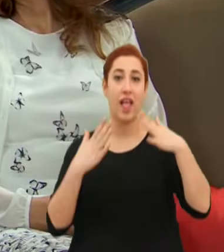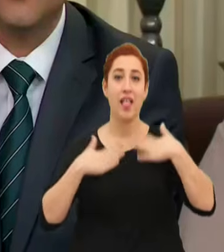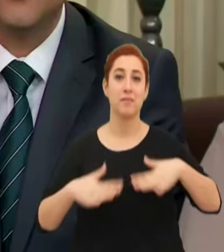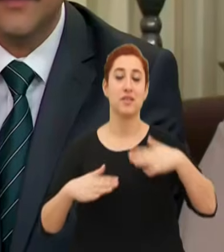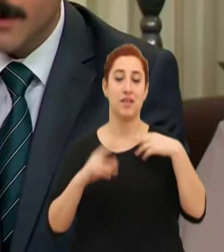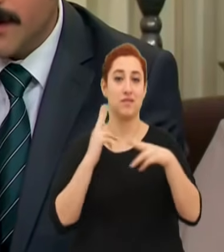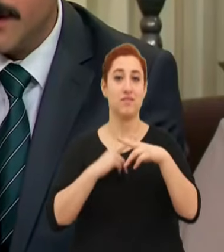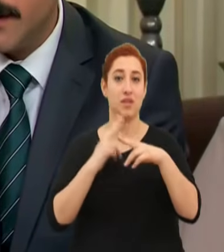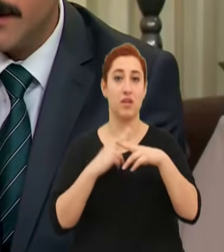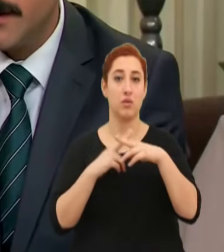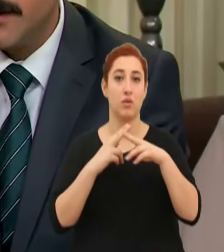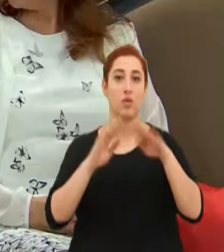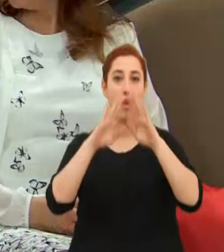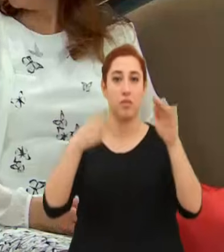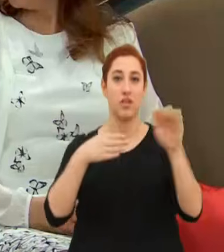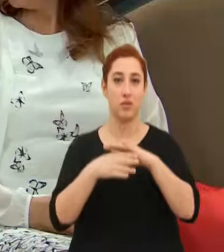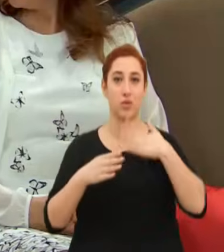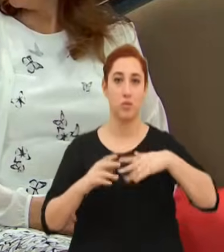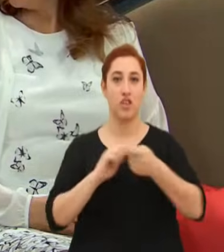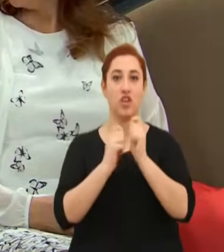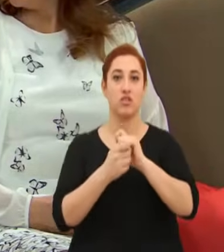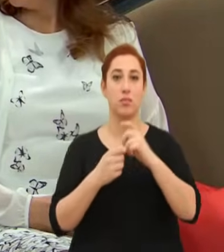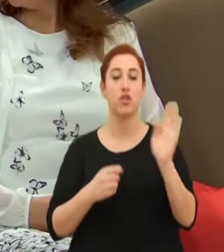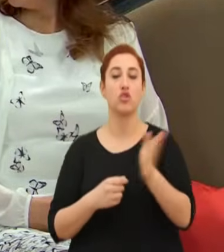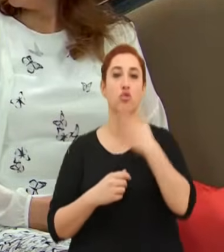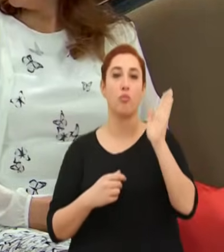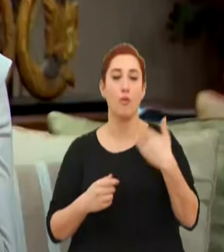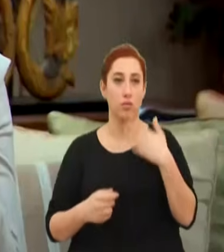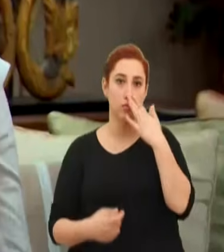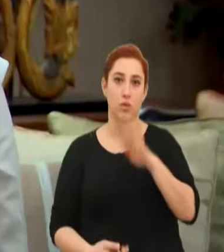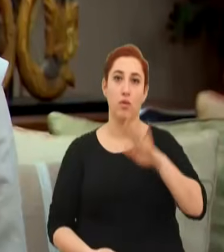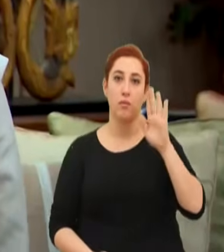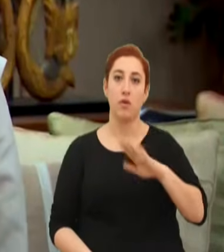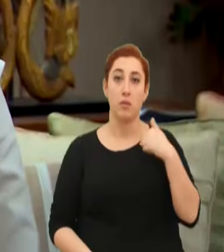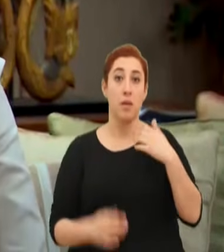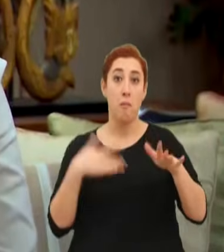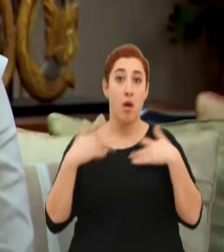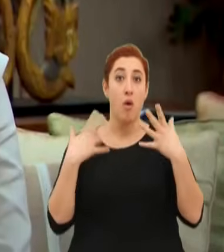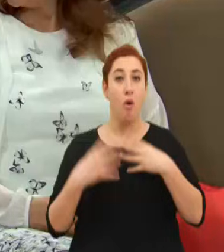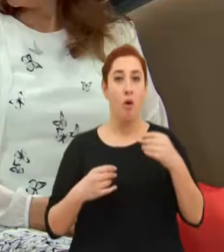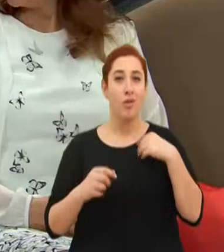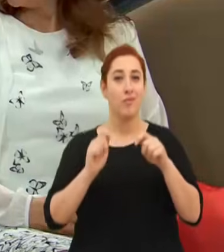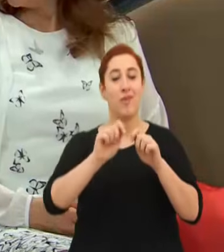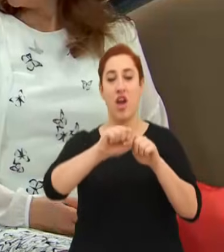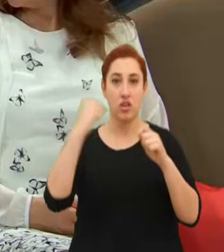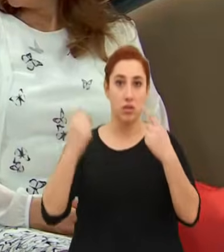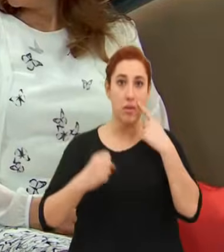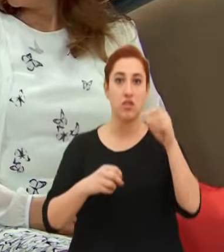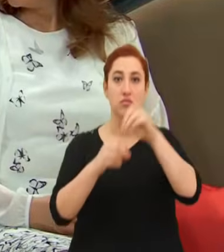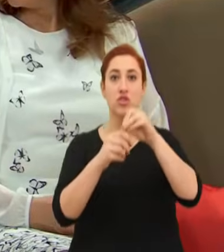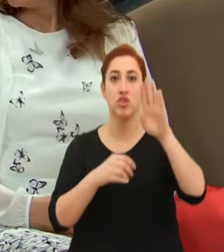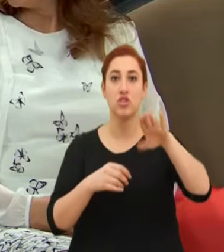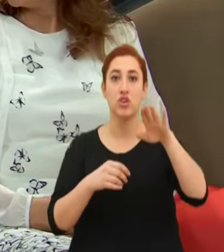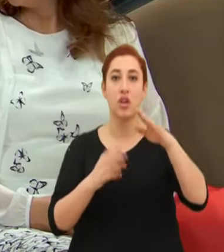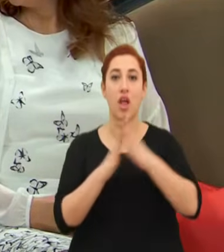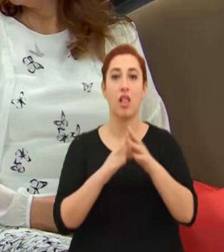Elbise deniyorduk. Kabine girdi üstünü değiştirmeye. Çıkmaz Allah çıkmaz. Ben de merak ettim. Açtım abiyle kabini. Baktım içeriye